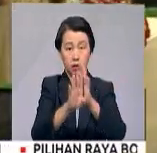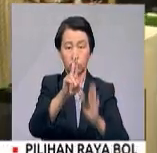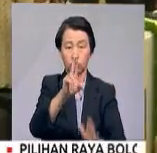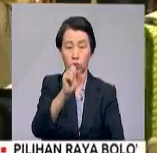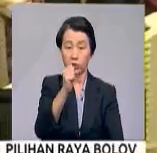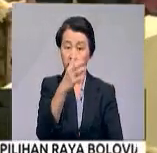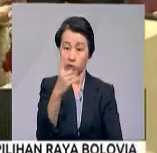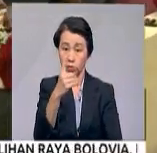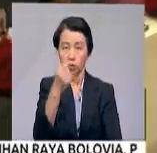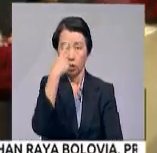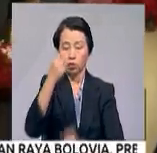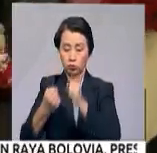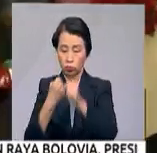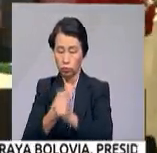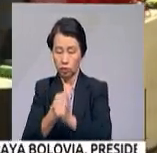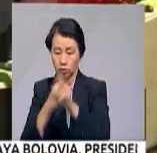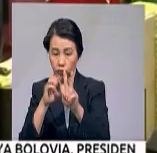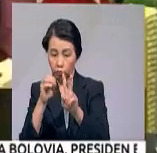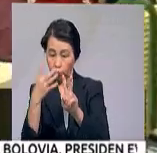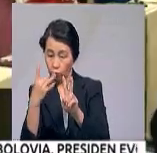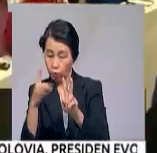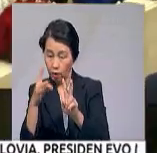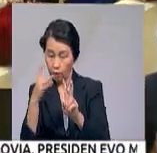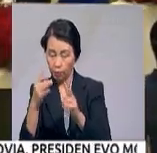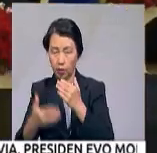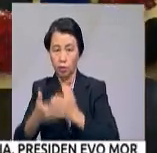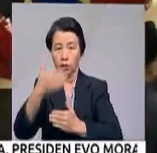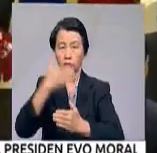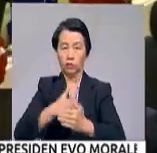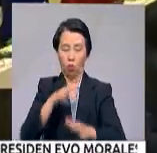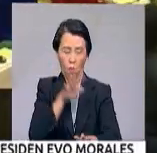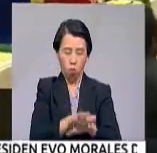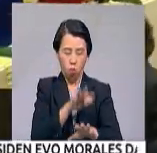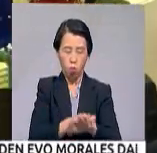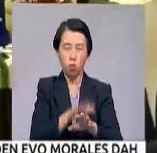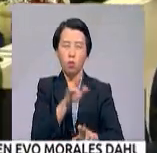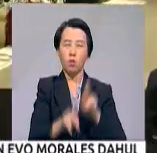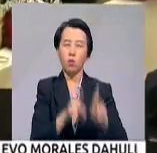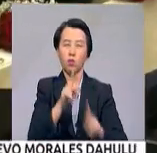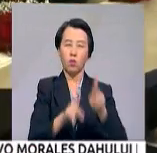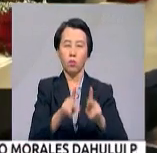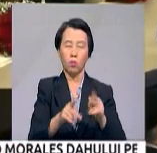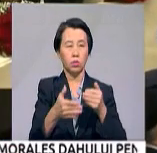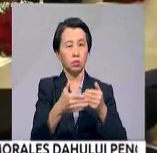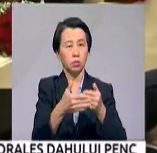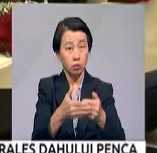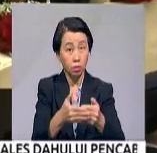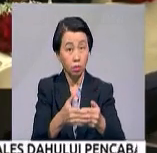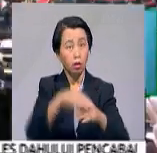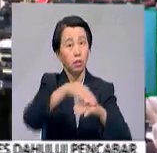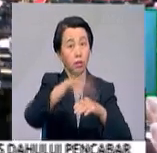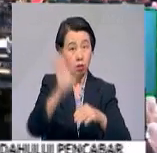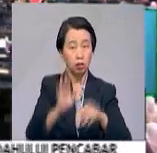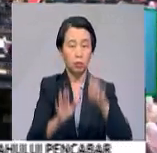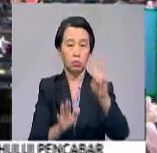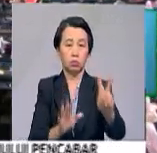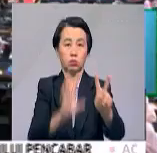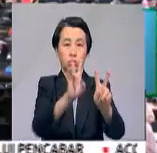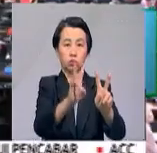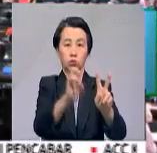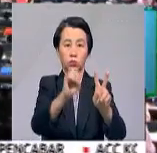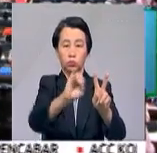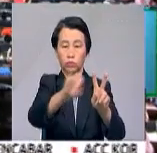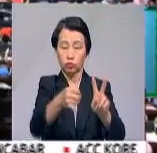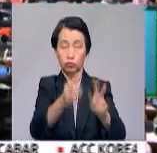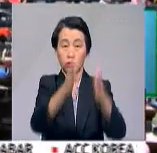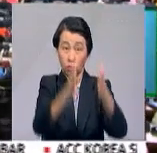$1.04 trilion bagi tahun 2018 di sebalik kepadatan penduduk menghampiri lebih 270